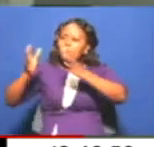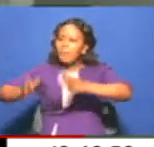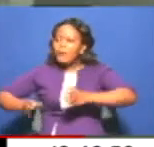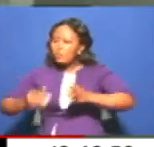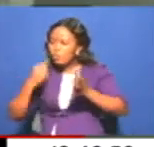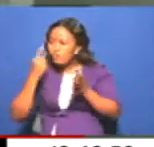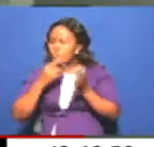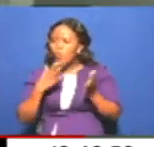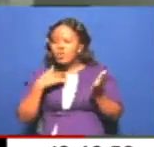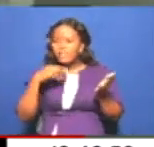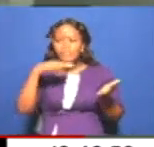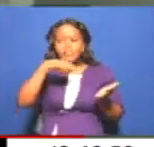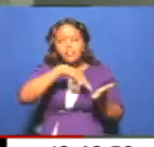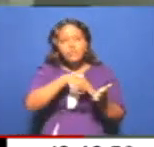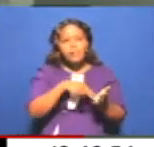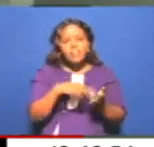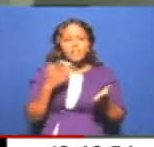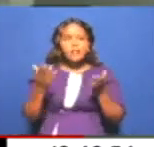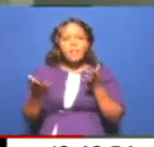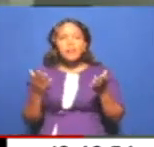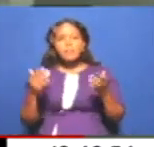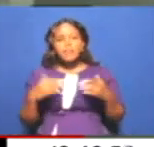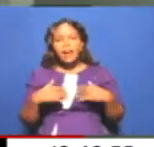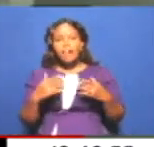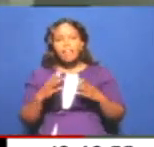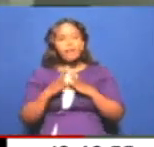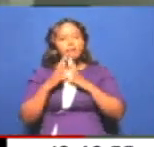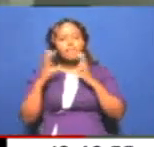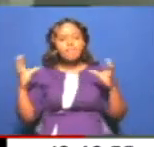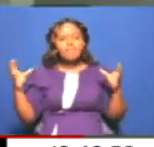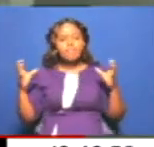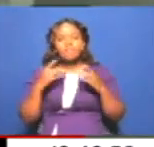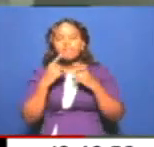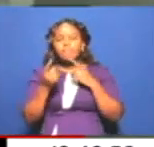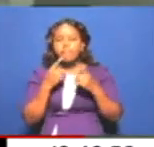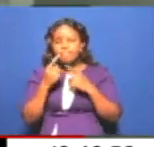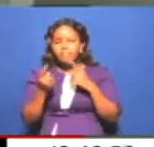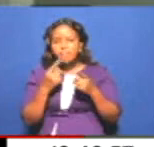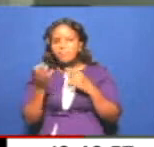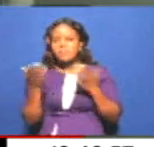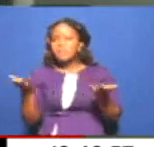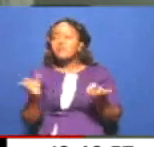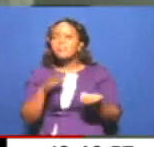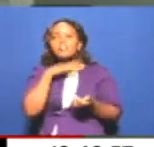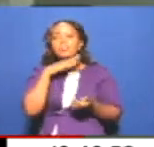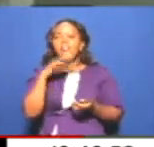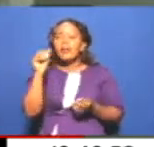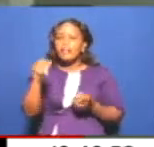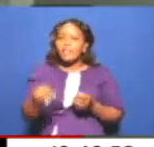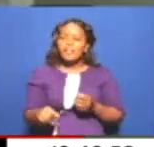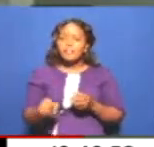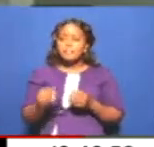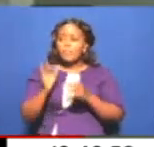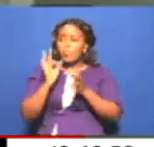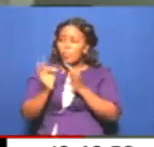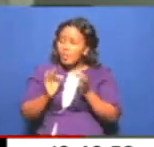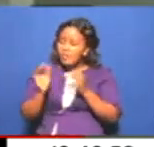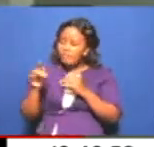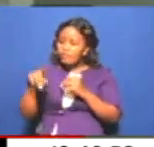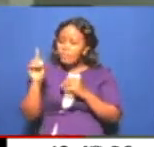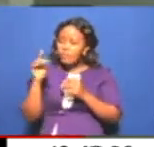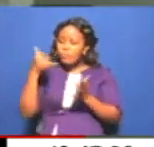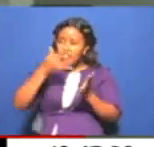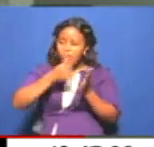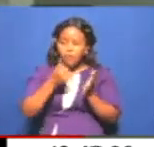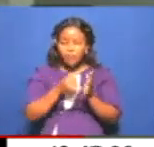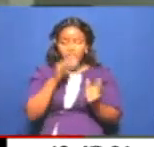na upato ama alikuwa na usemi sana pengine anaweza fariki hata wakati ule. Kwa hivyo kama huyuko kwa debe in the month